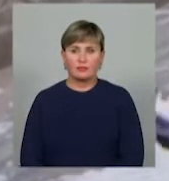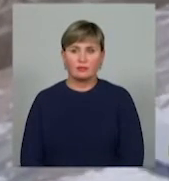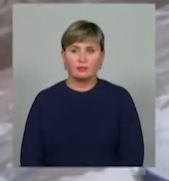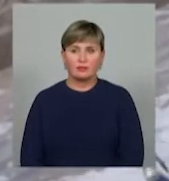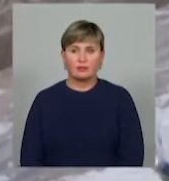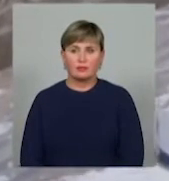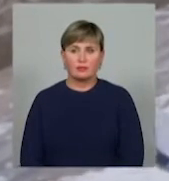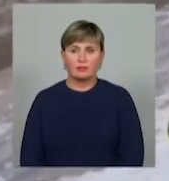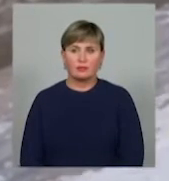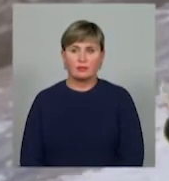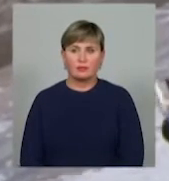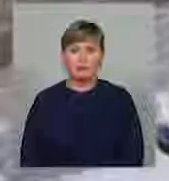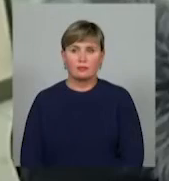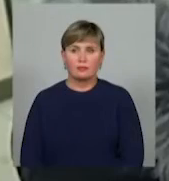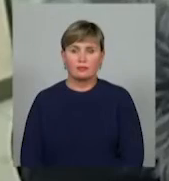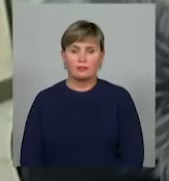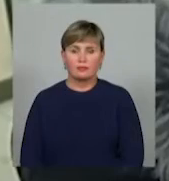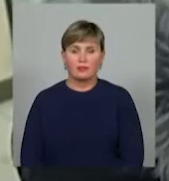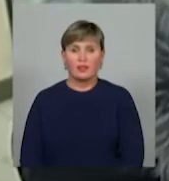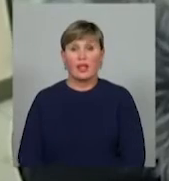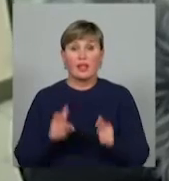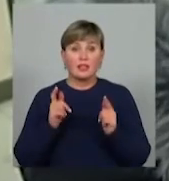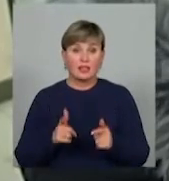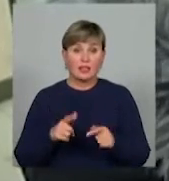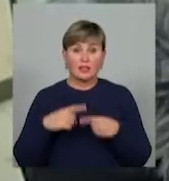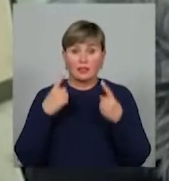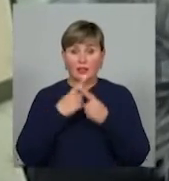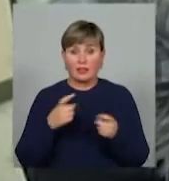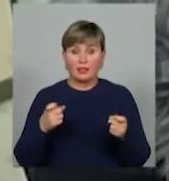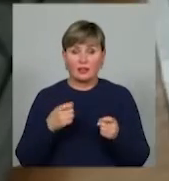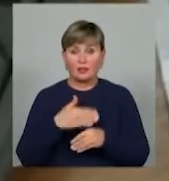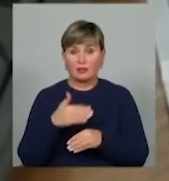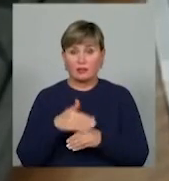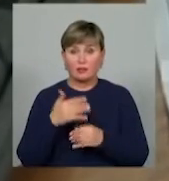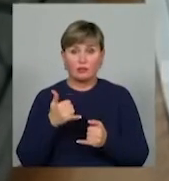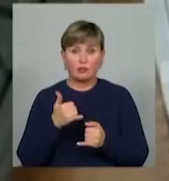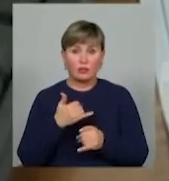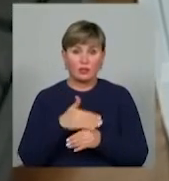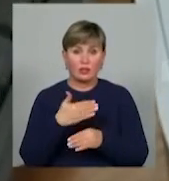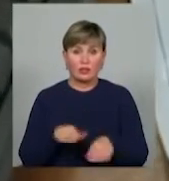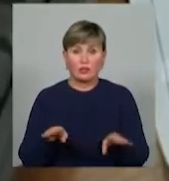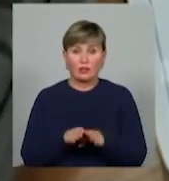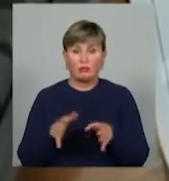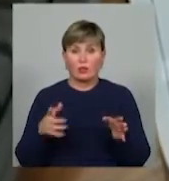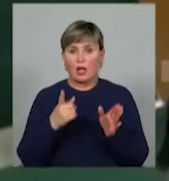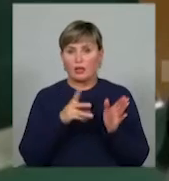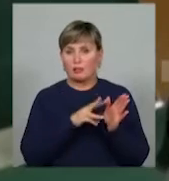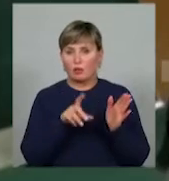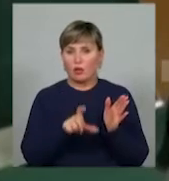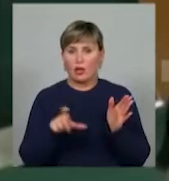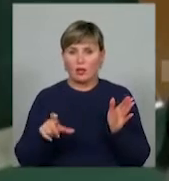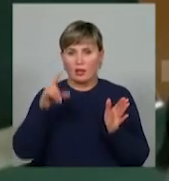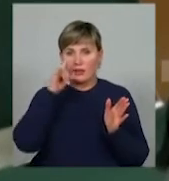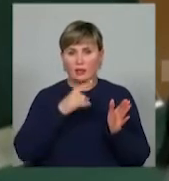sie я почему нет согласно данным кредитного бюро на сегодня просрочки по кредитам имеют более миллиона казахстанцев